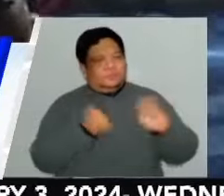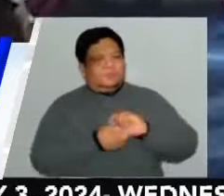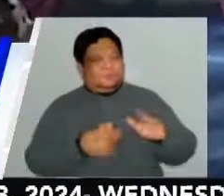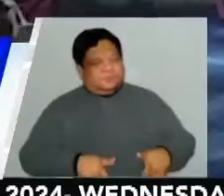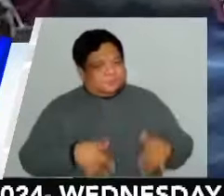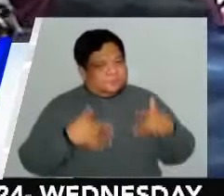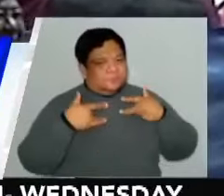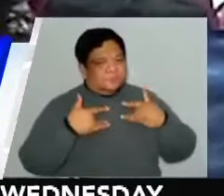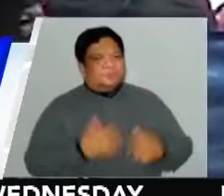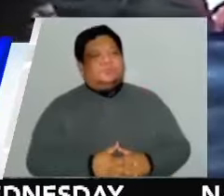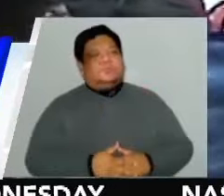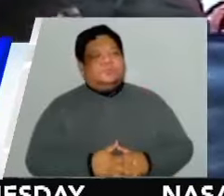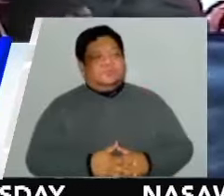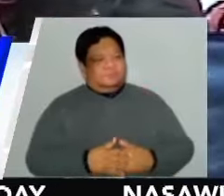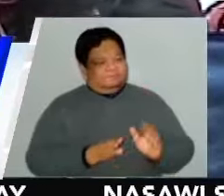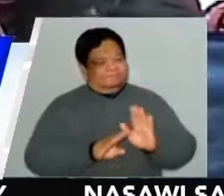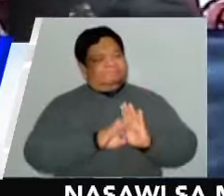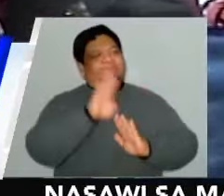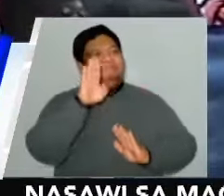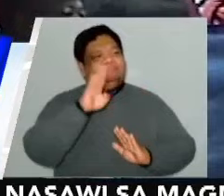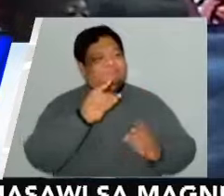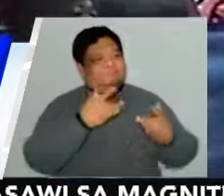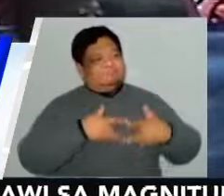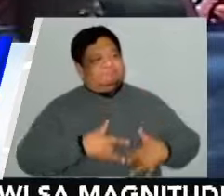umunlad, at